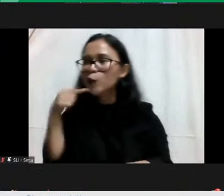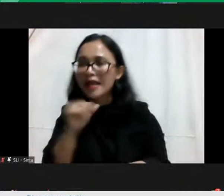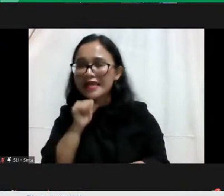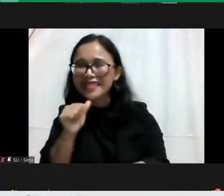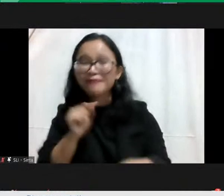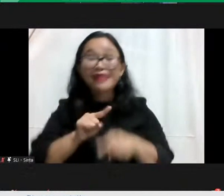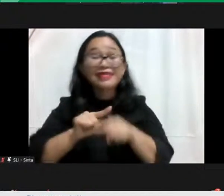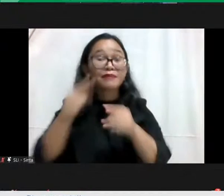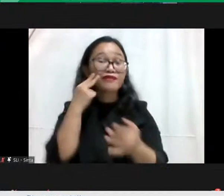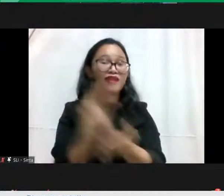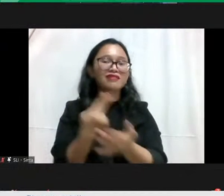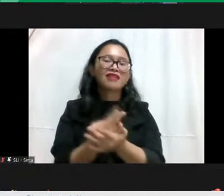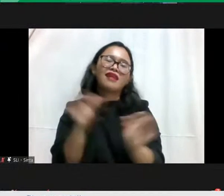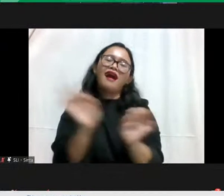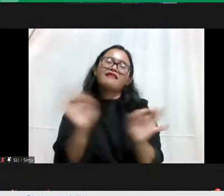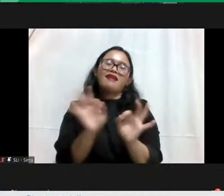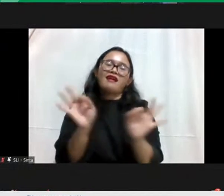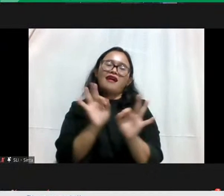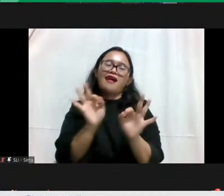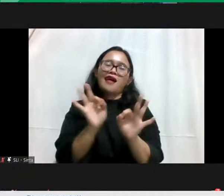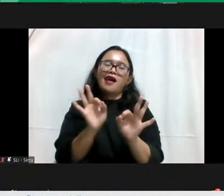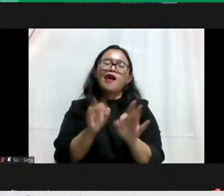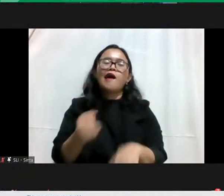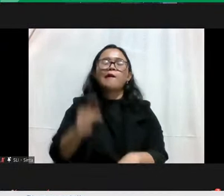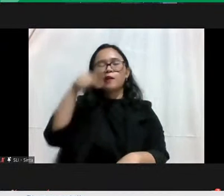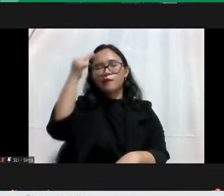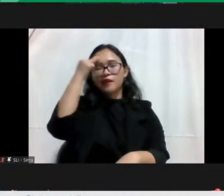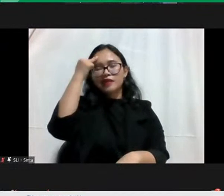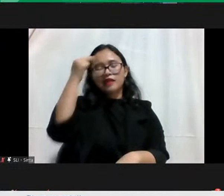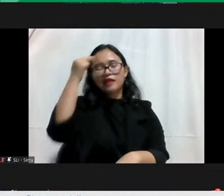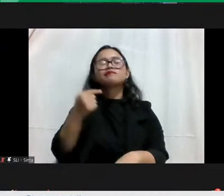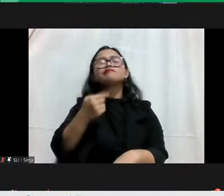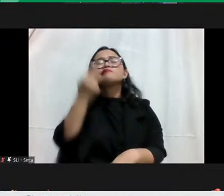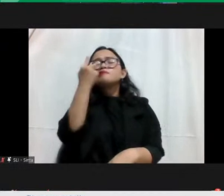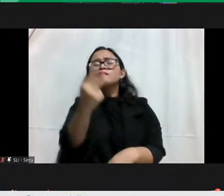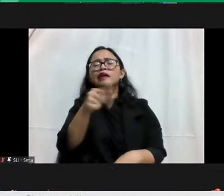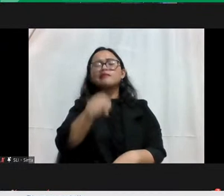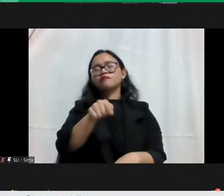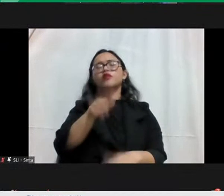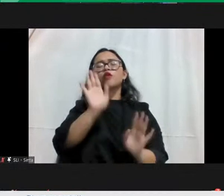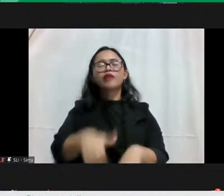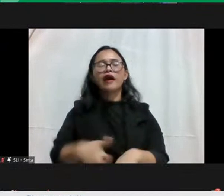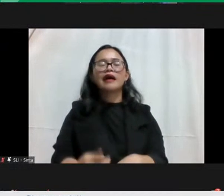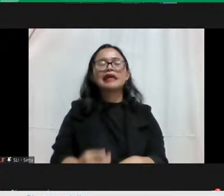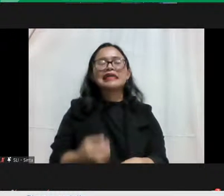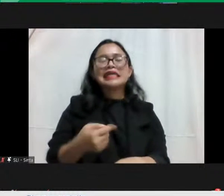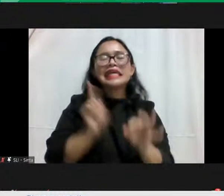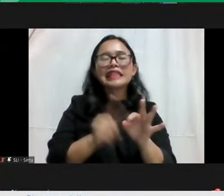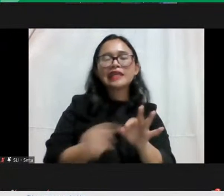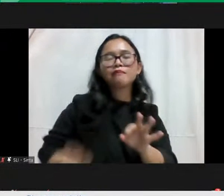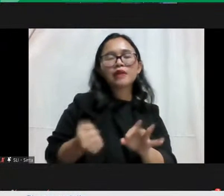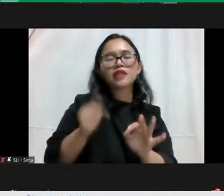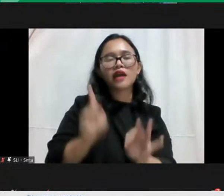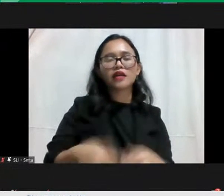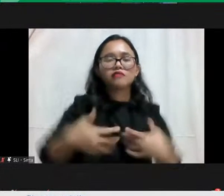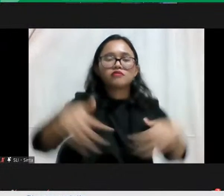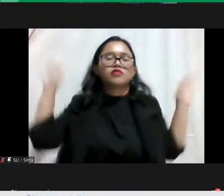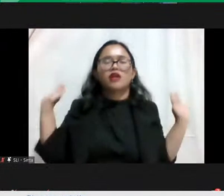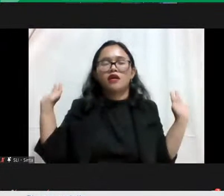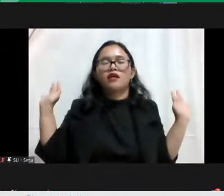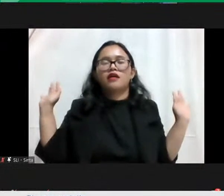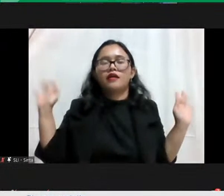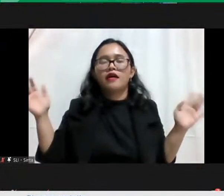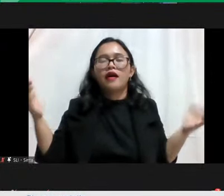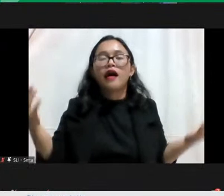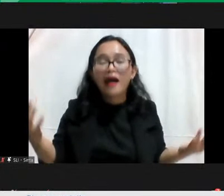mayoritas yang diam itulah yang harusnya dilayani negara yang sekarang sedang kesulitan bukan yang kalau negara kita kan anomali yang teriak